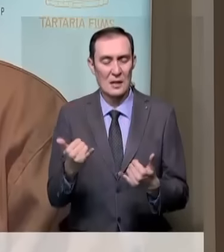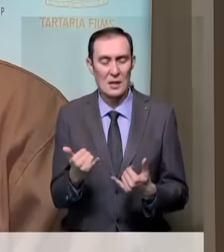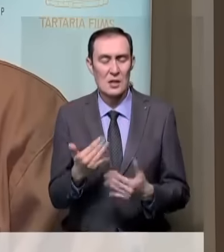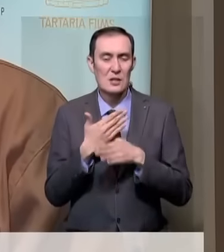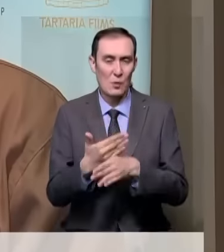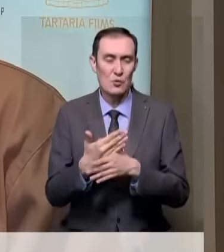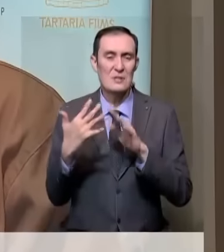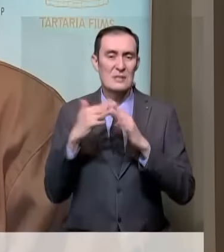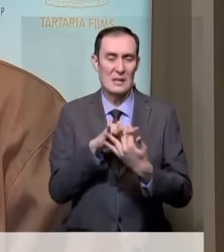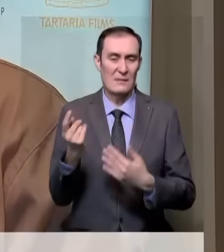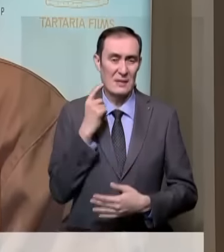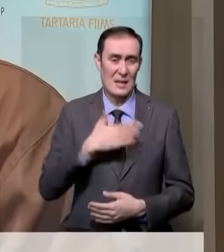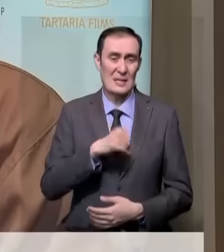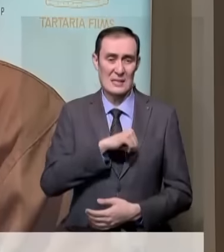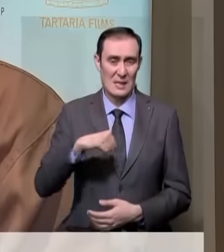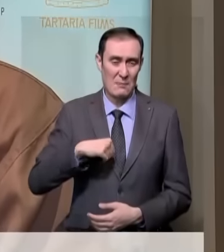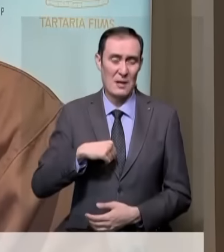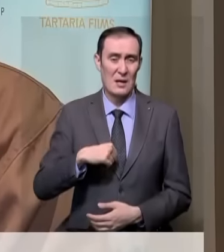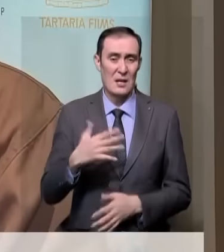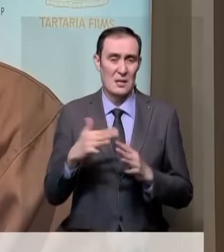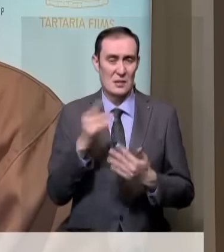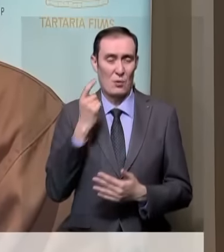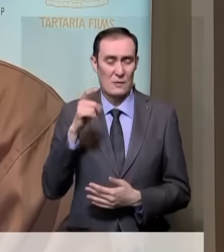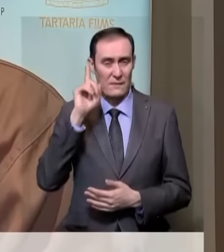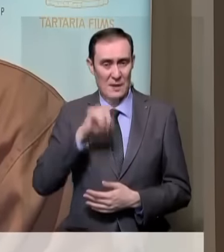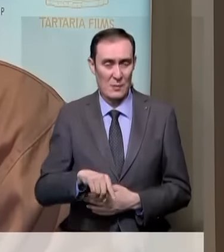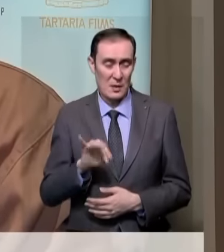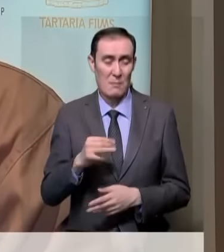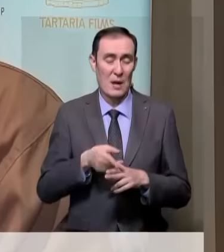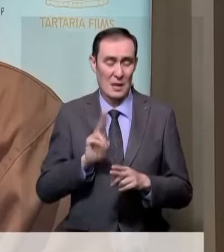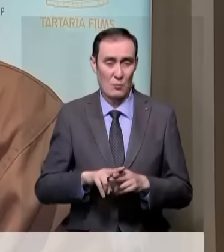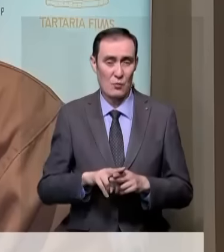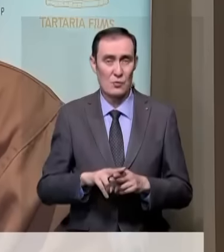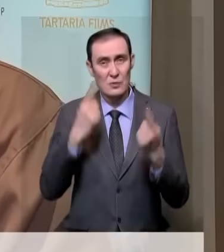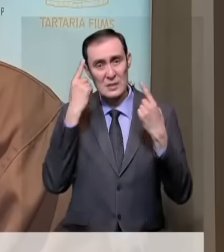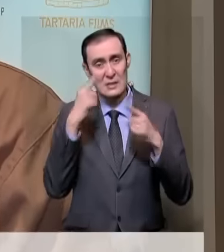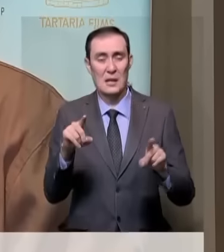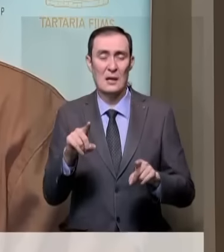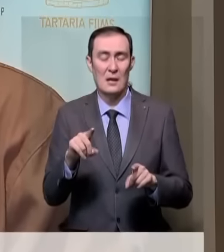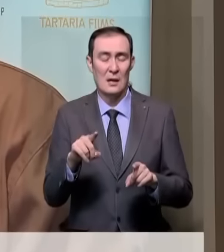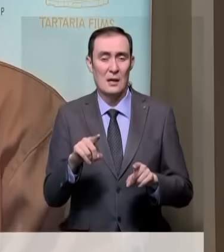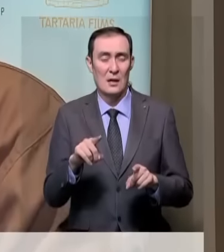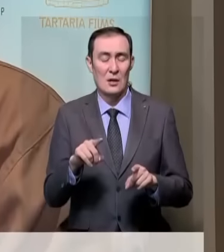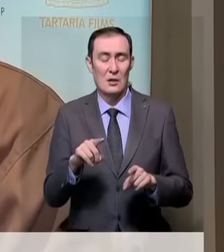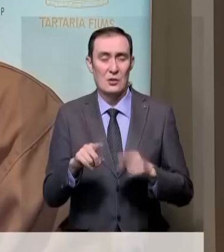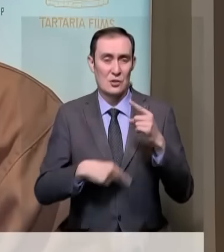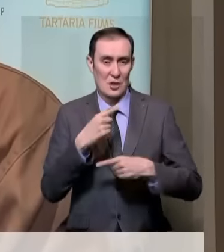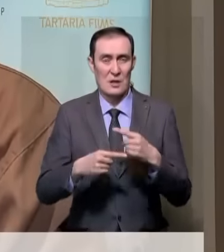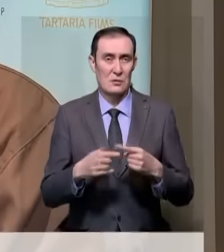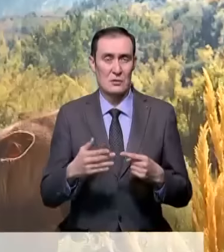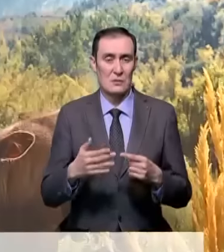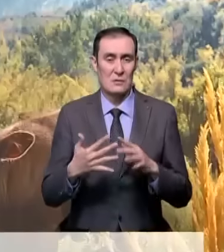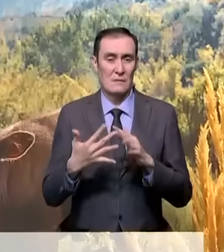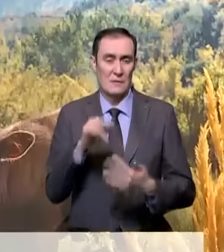посредством сельского хозяйства. Я ведь сам сельхозник, фермер, поэтому вот эта идея, она сквозь призму сельского хозяйства у меня